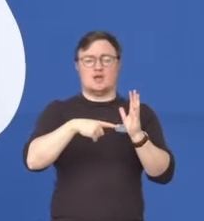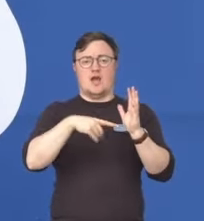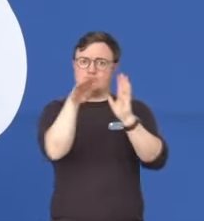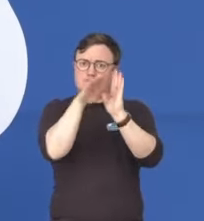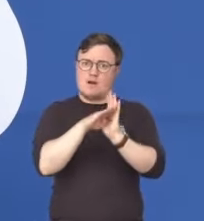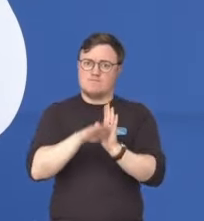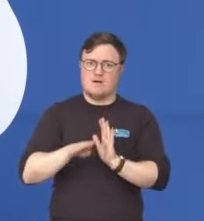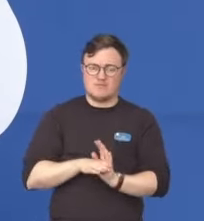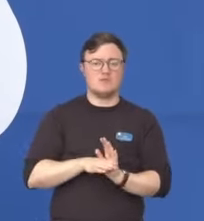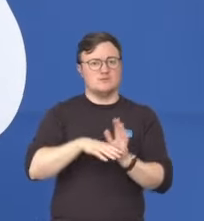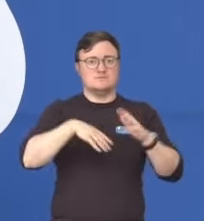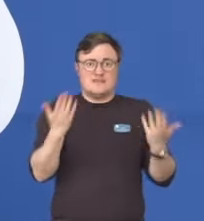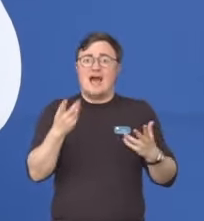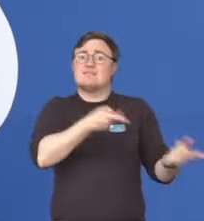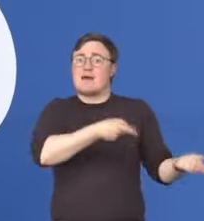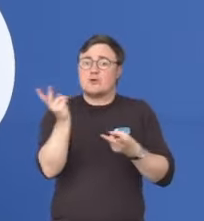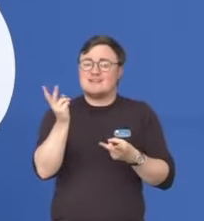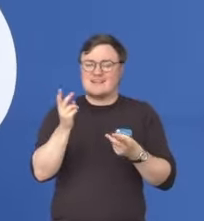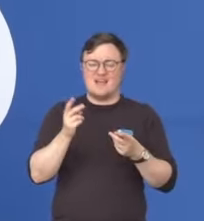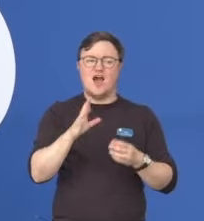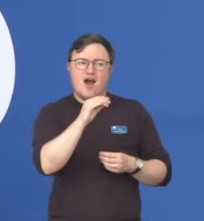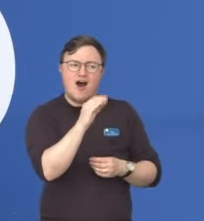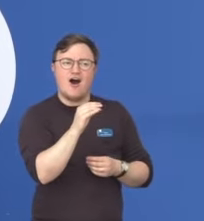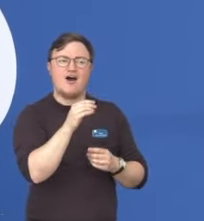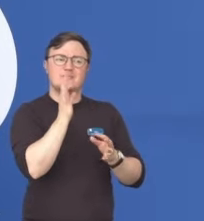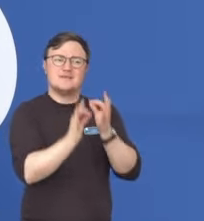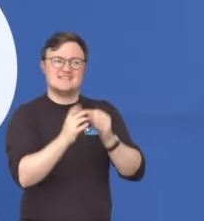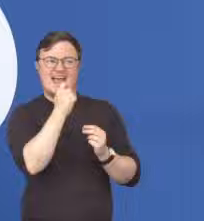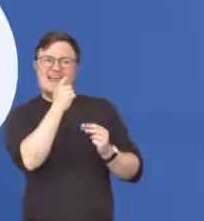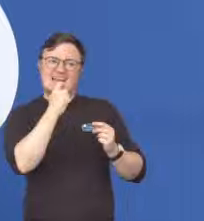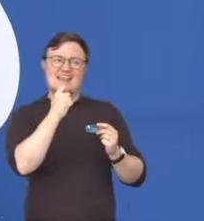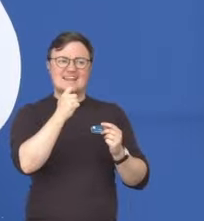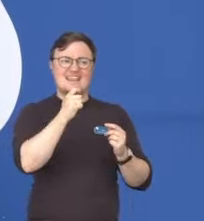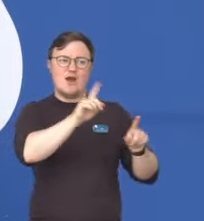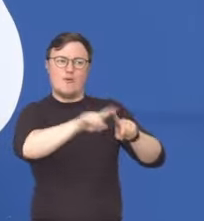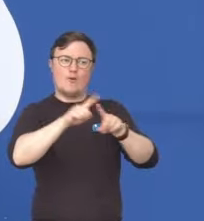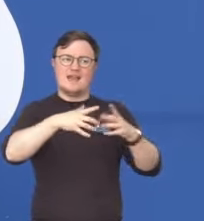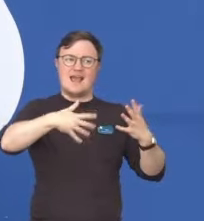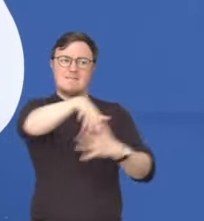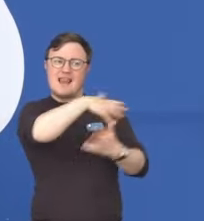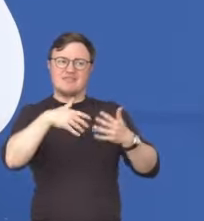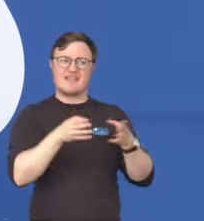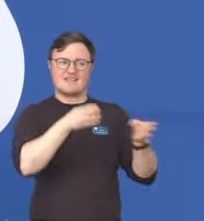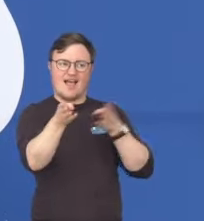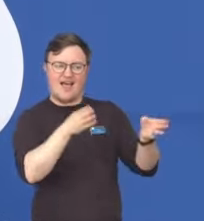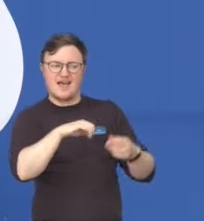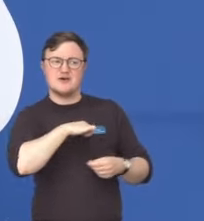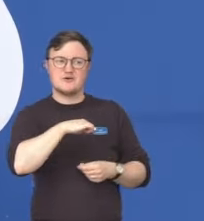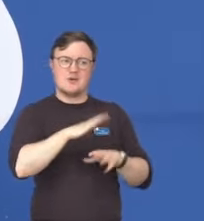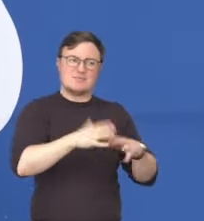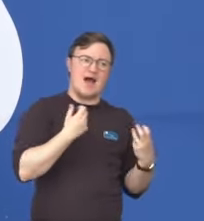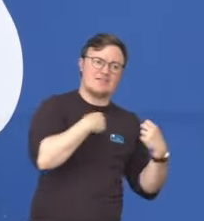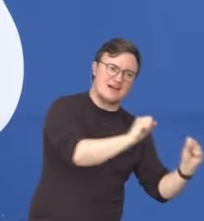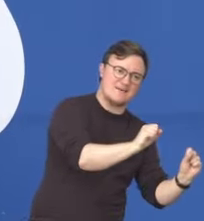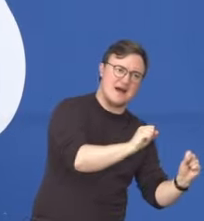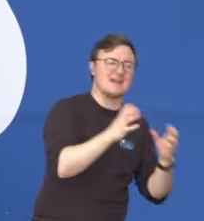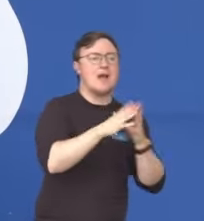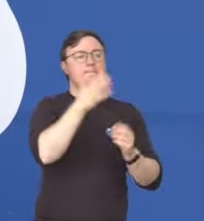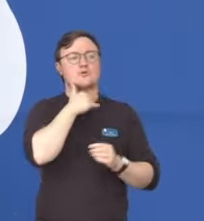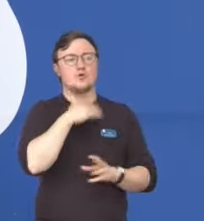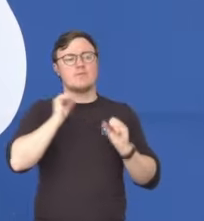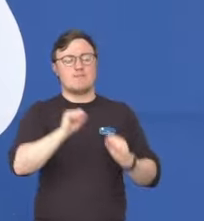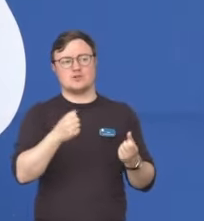demokratin. Hur ska man göra då? Ja, tack. Jo, då något blandat budskap från Douglas Thor än så länge. Ja. Kul med engagemang å ena sidan. Unga måste